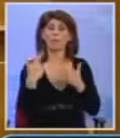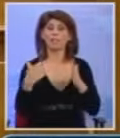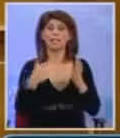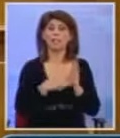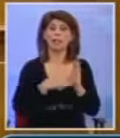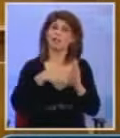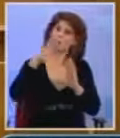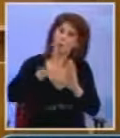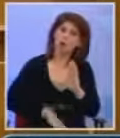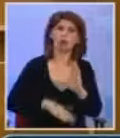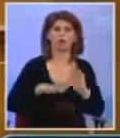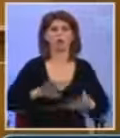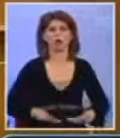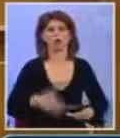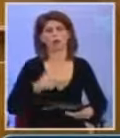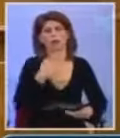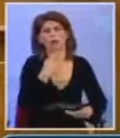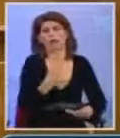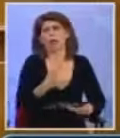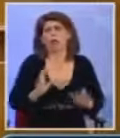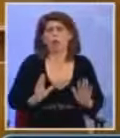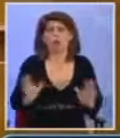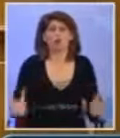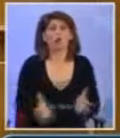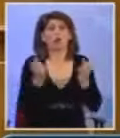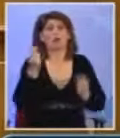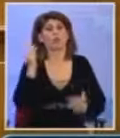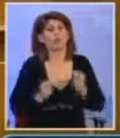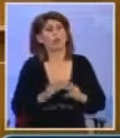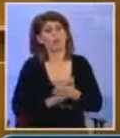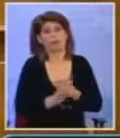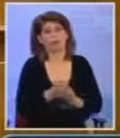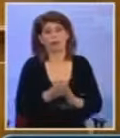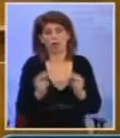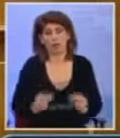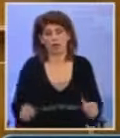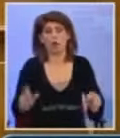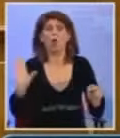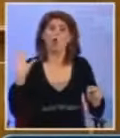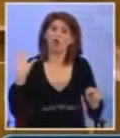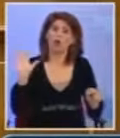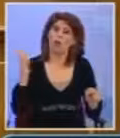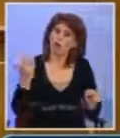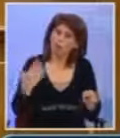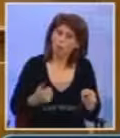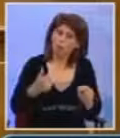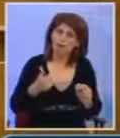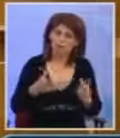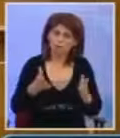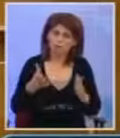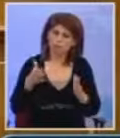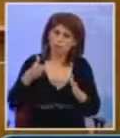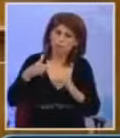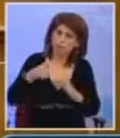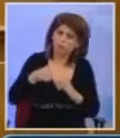157.000 λιγότεροι άνεργοι. Εγώ δεν λέω ότι σώθηκε το πρόβλημα, προς Θεού, λύθηκε. Αλλά υπήρχε η κατεύθυνση, υπήρχε η